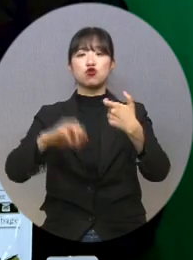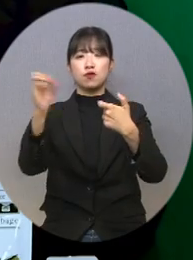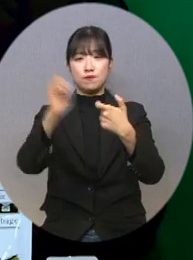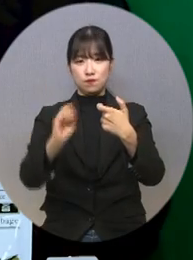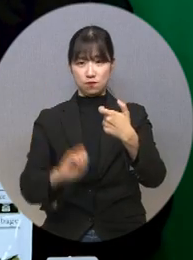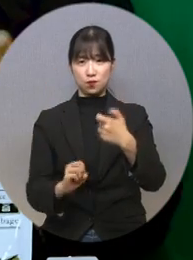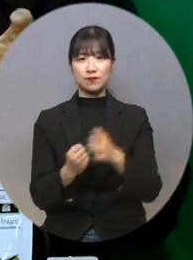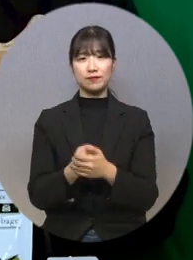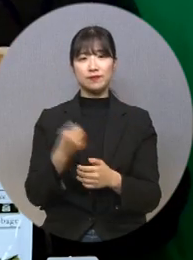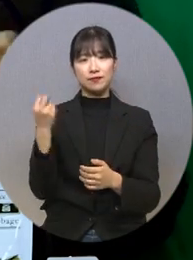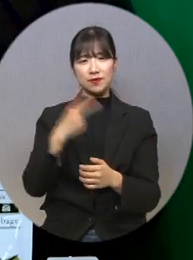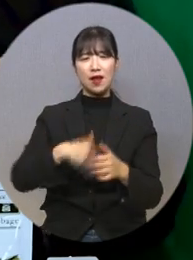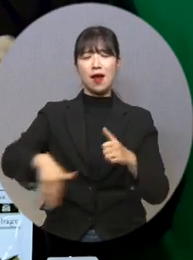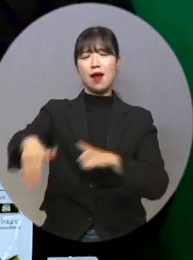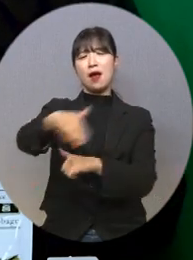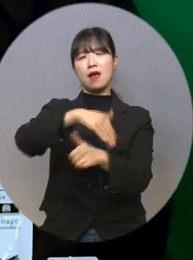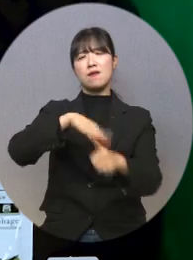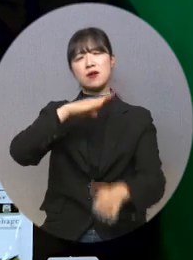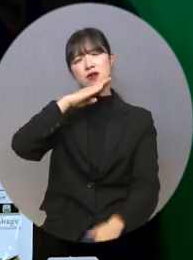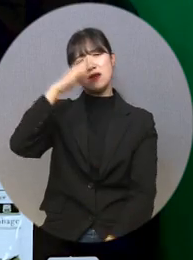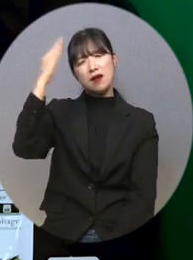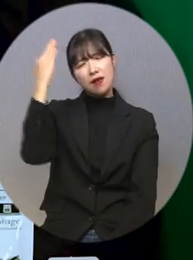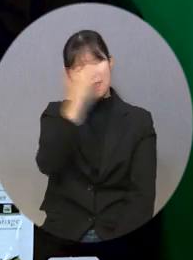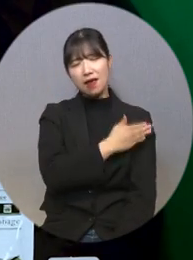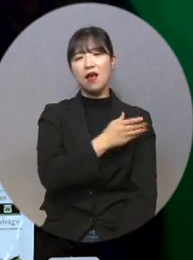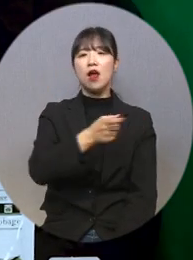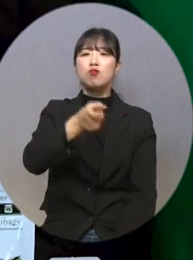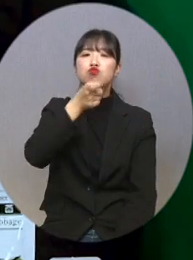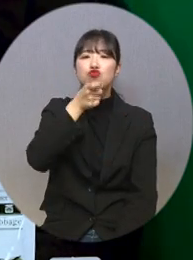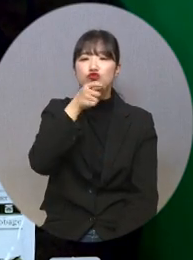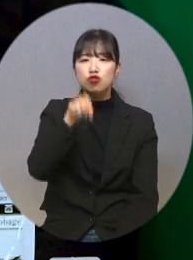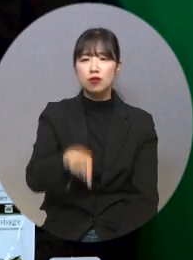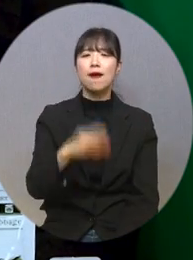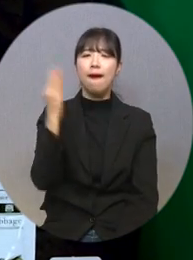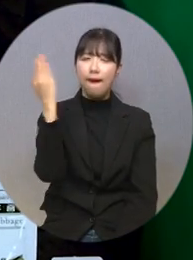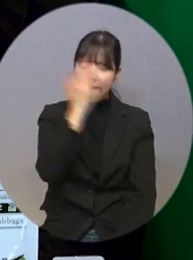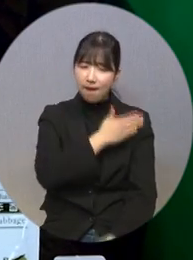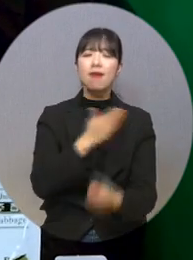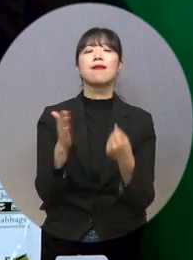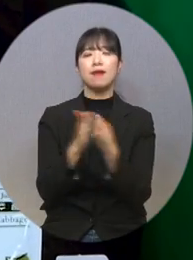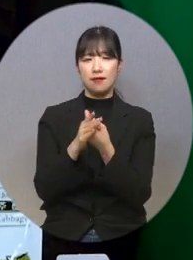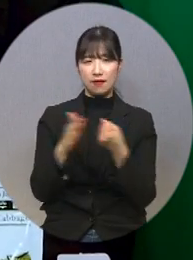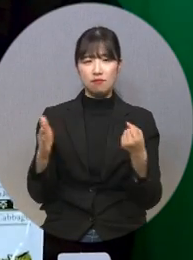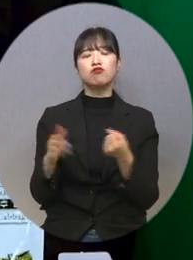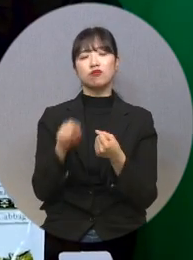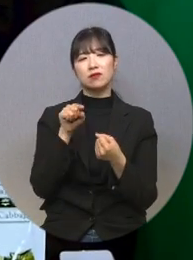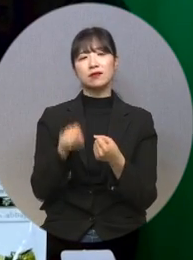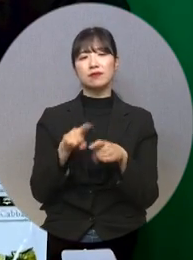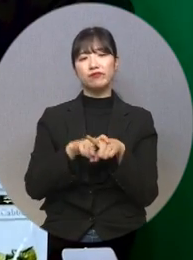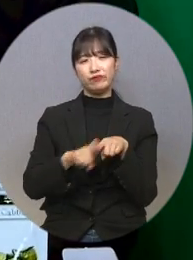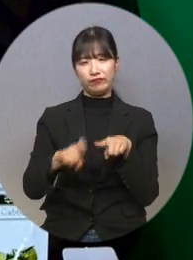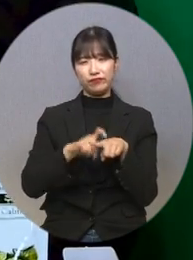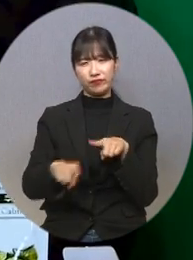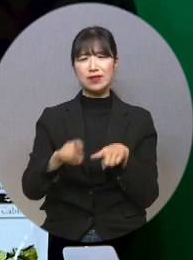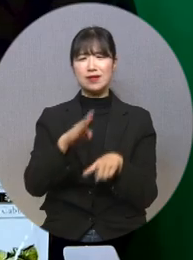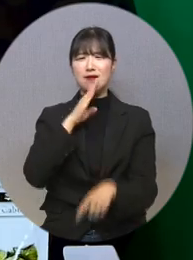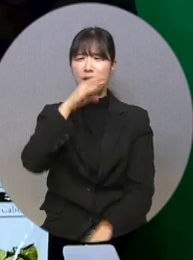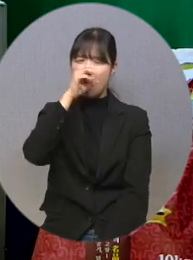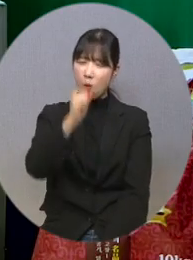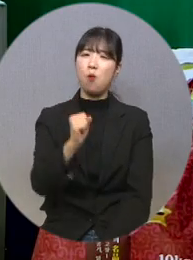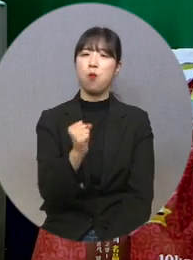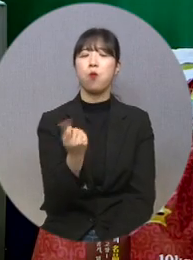가장 그 주변을 깨끗한 청정지역 또 맑은 물 네. 이런 데서 생산하기 때문에 또 야, 품질만큼은